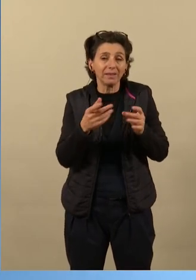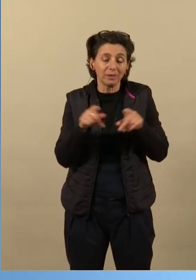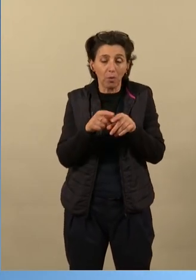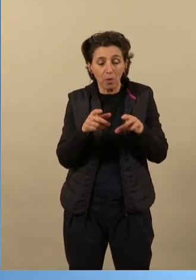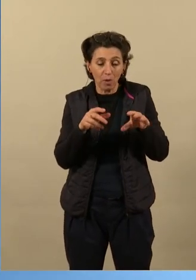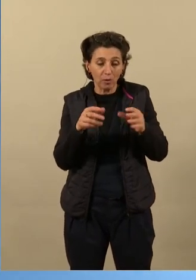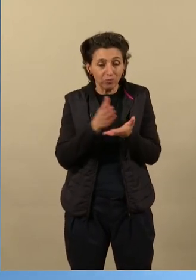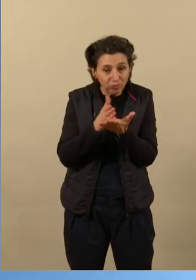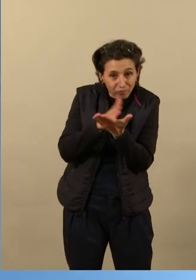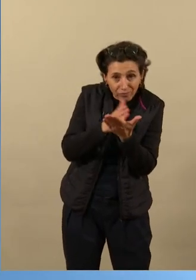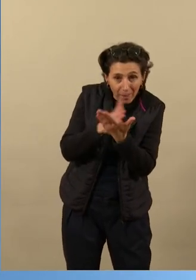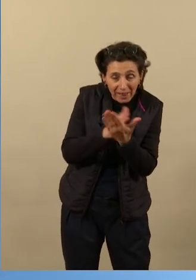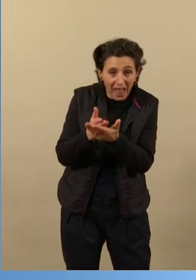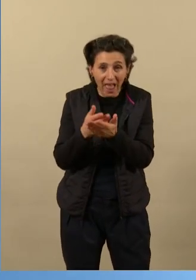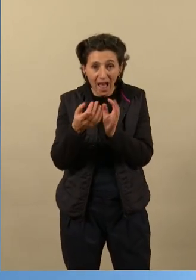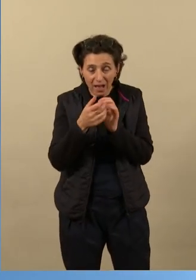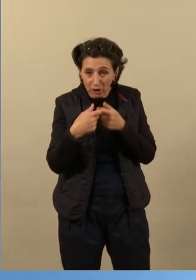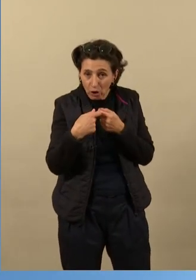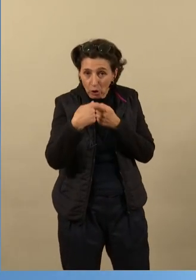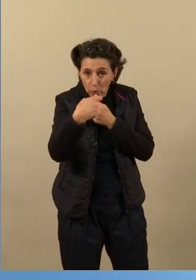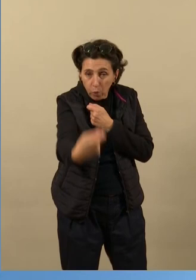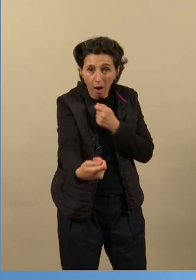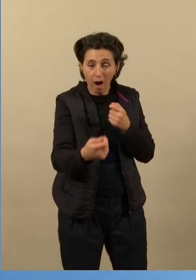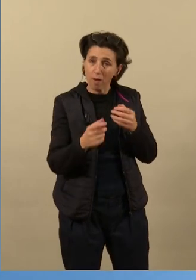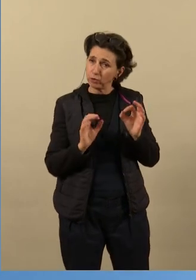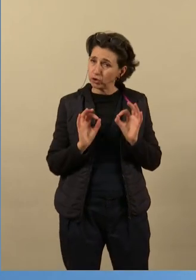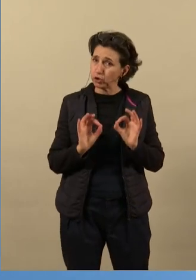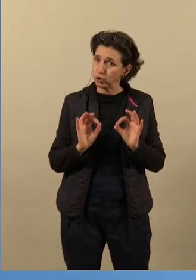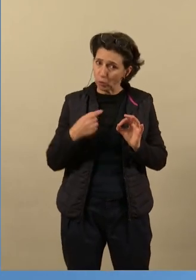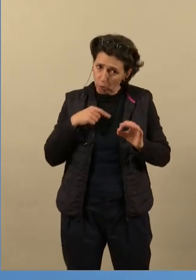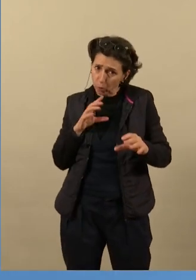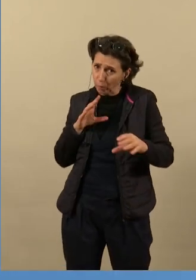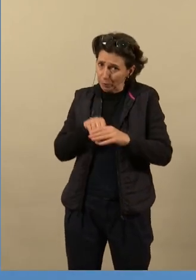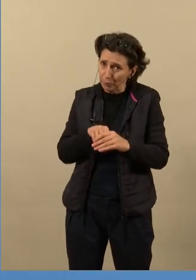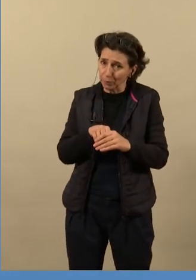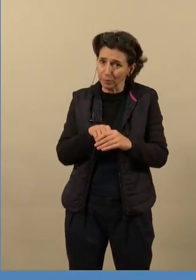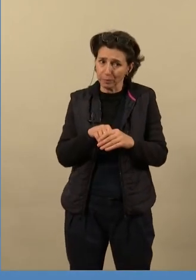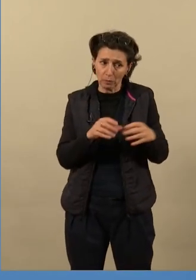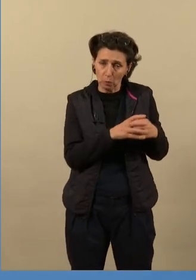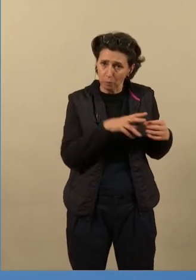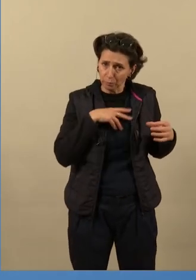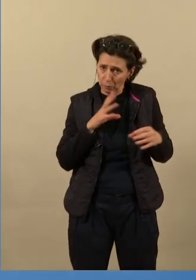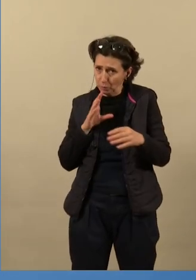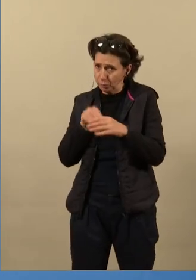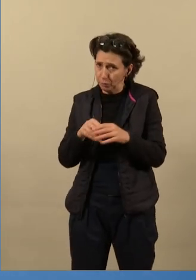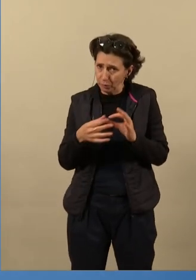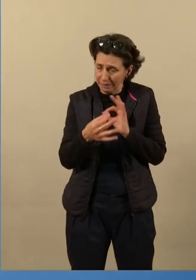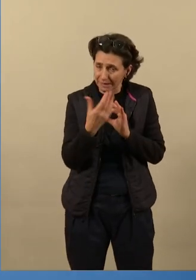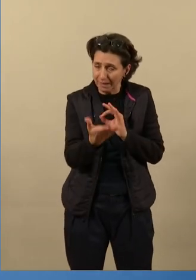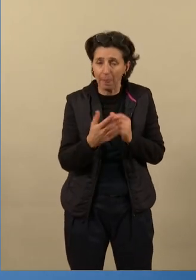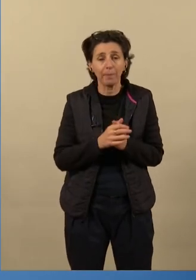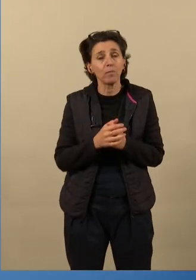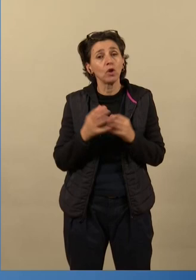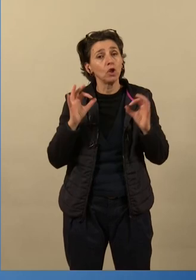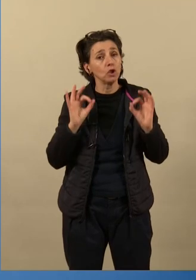et puis on appartient nous à cette ligne là et aujourd'hui il est proposé effectivement un